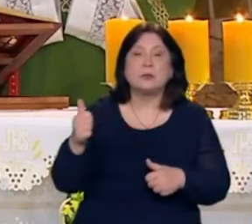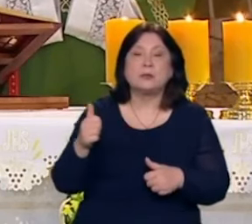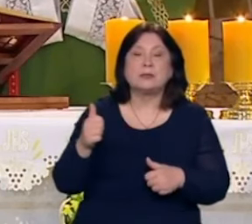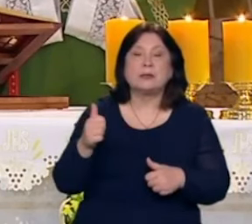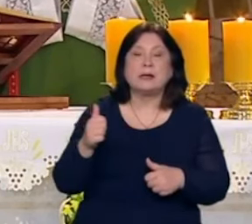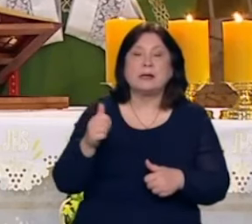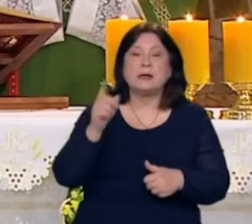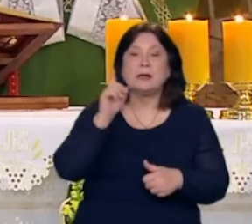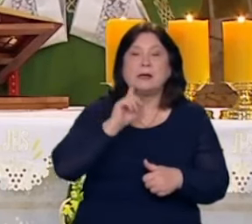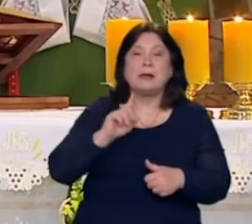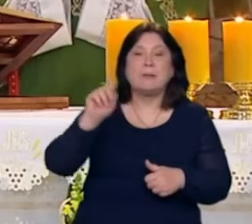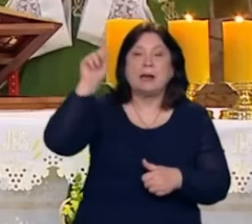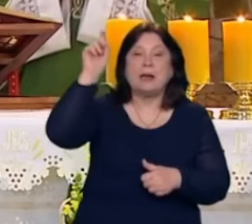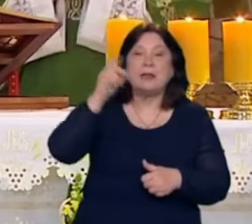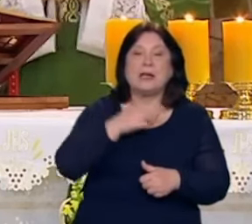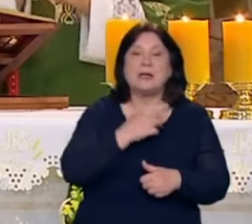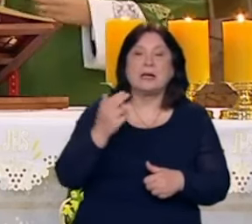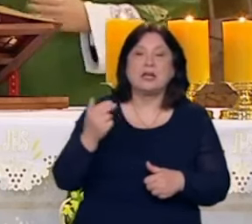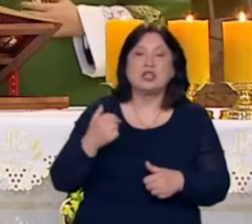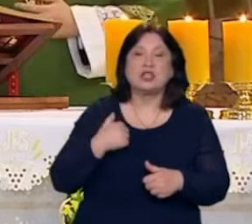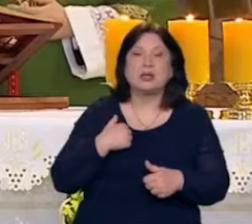Chrystusa Pana